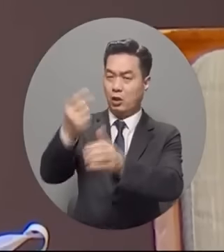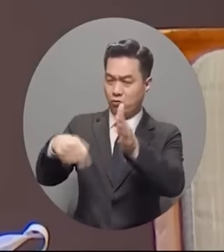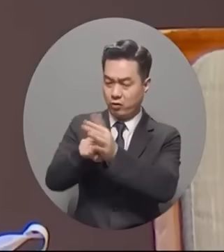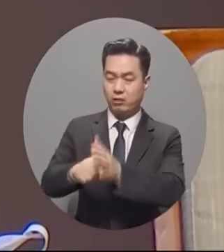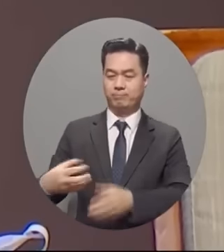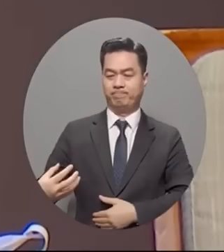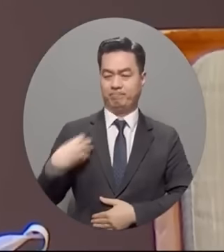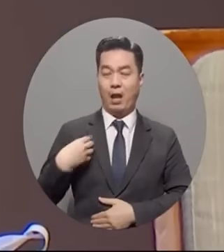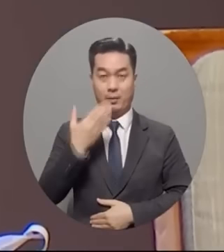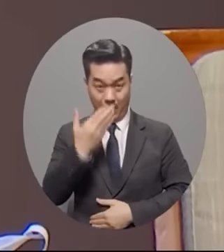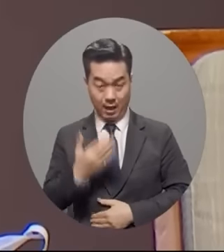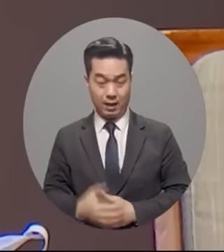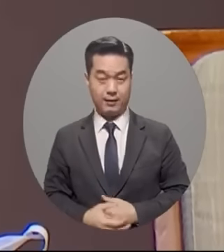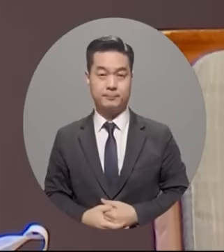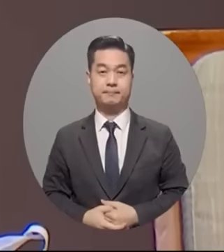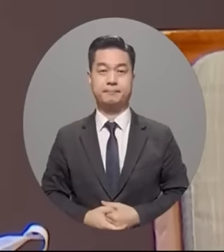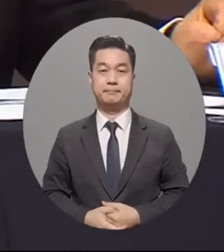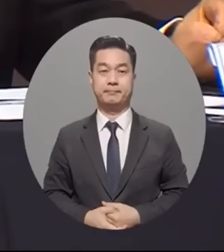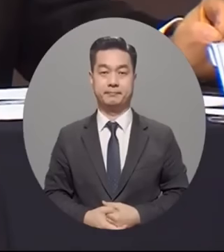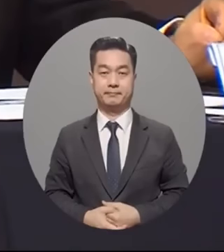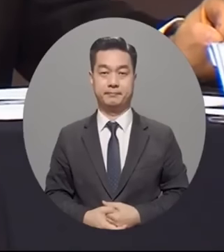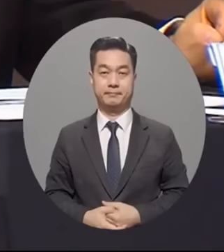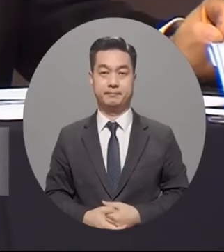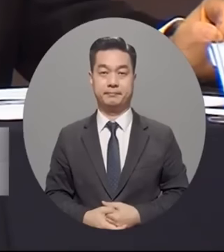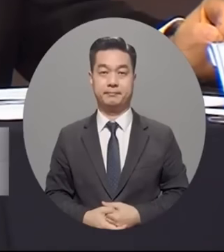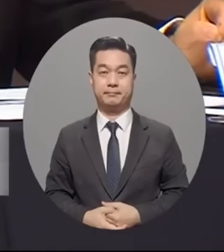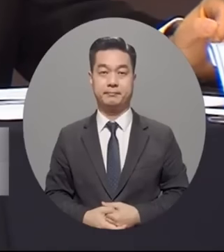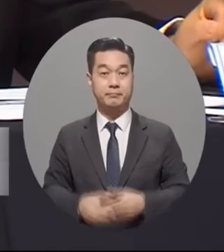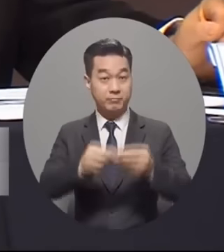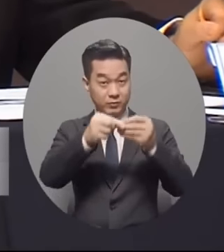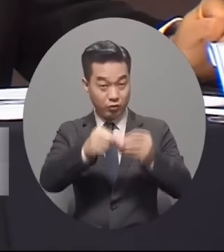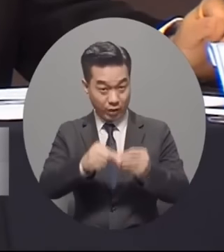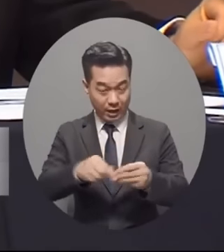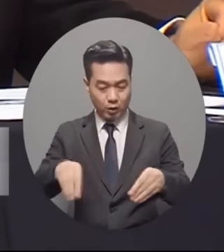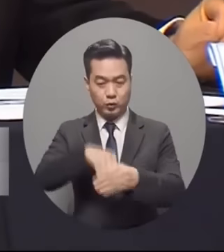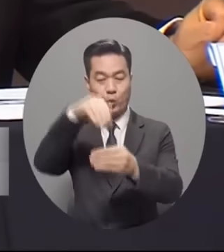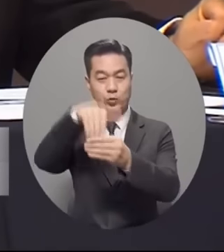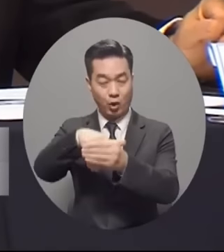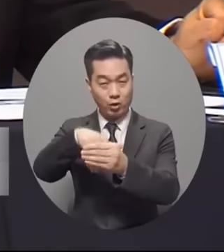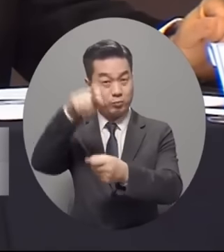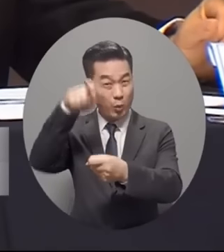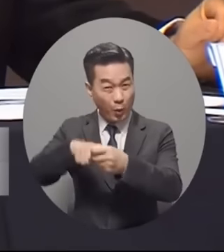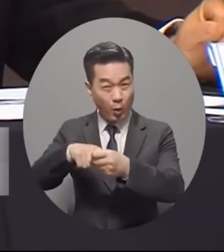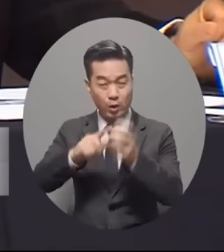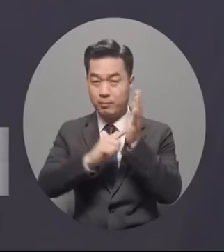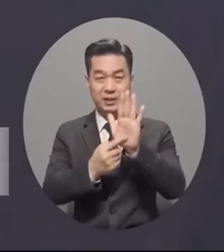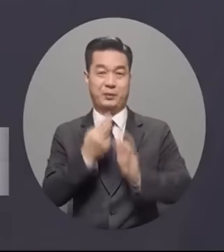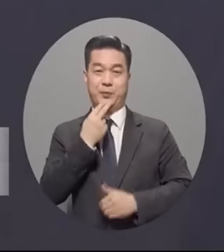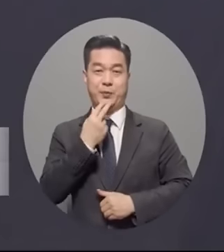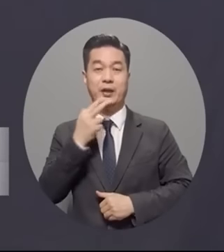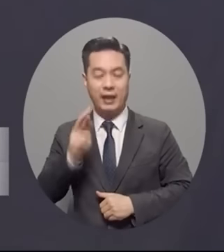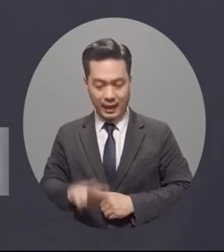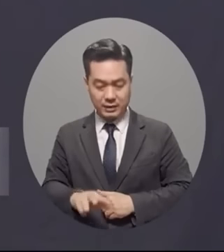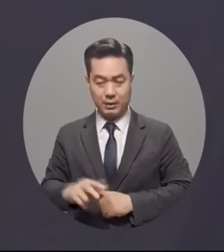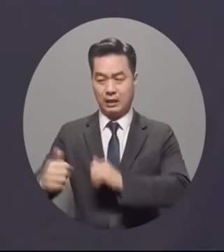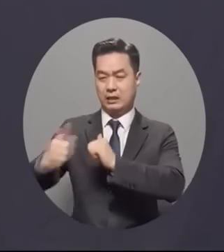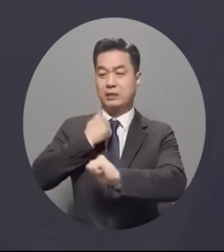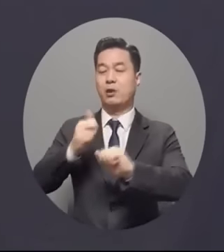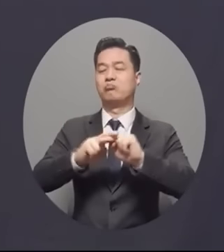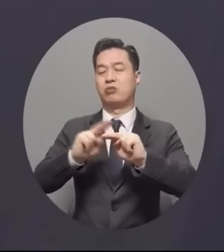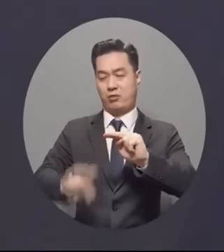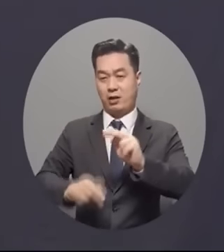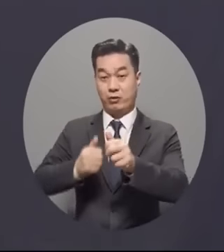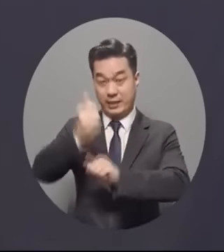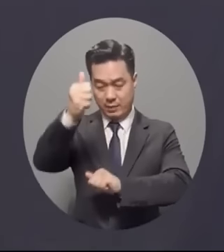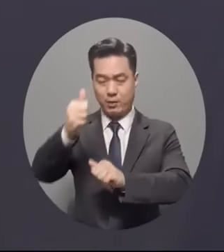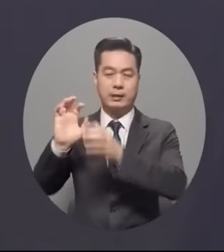감수하겠다 뜻을 굽히지 않았습니다 구체적인 총선 목표는 밝히지 않으면서도지면 물러나고 이기면